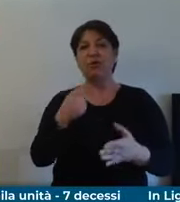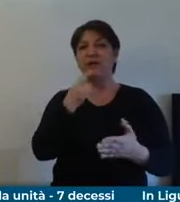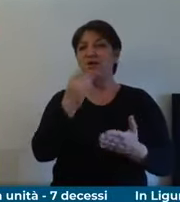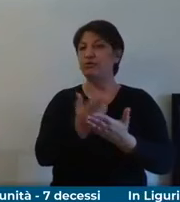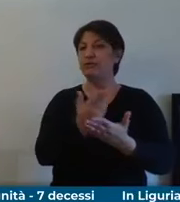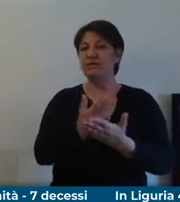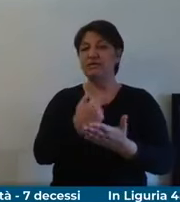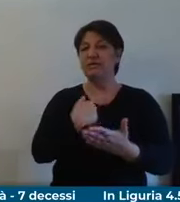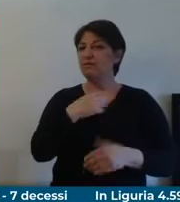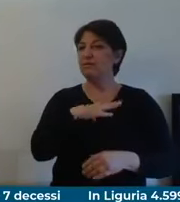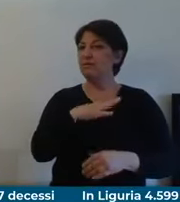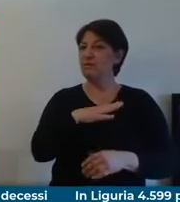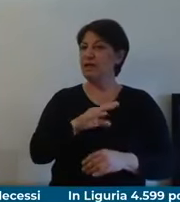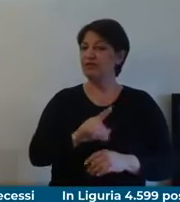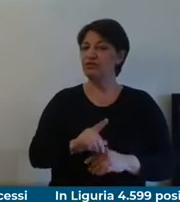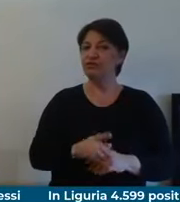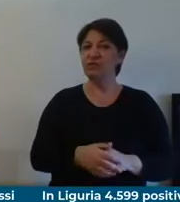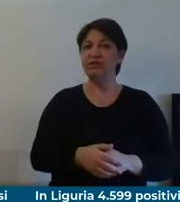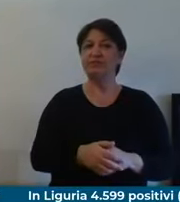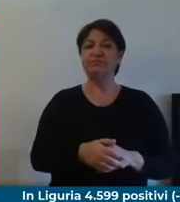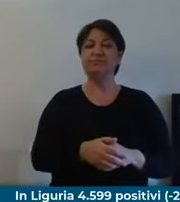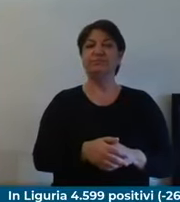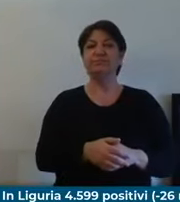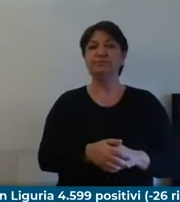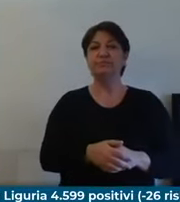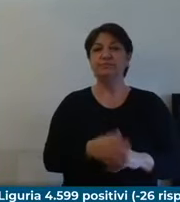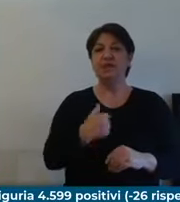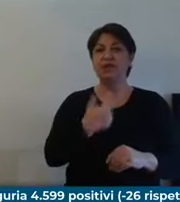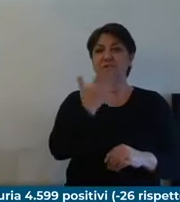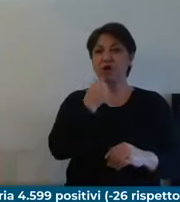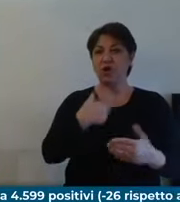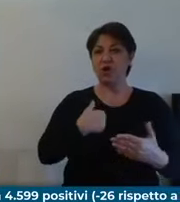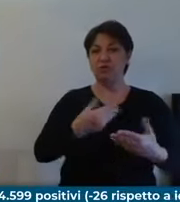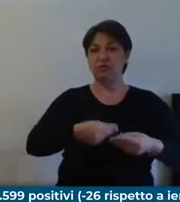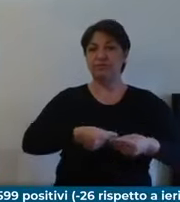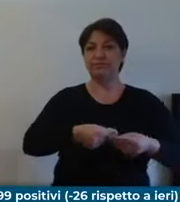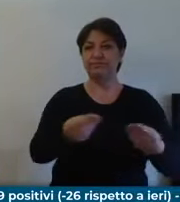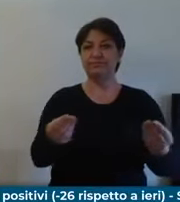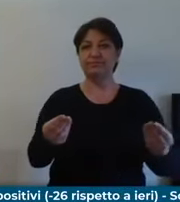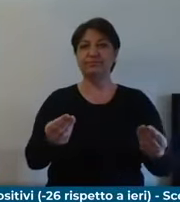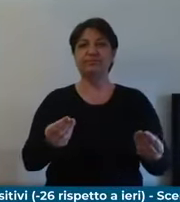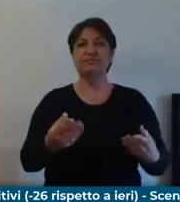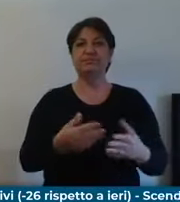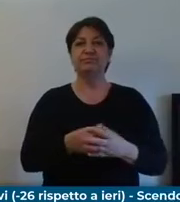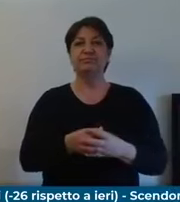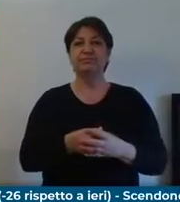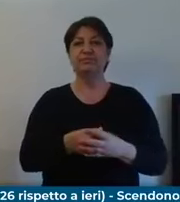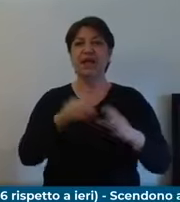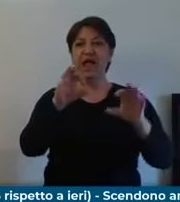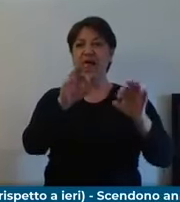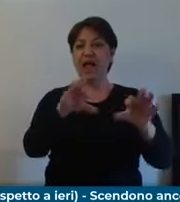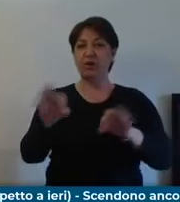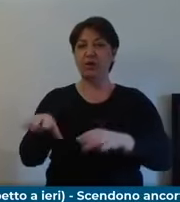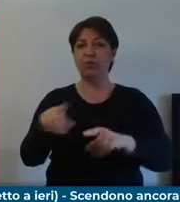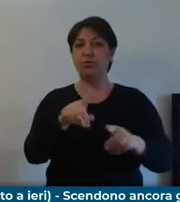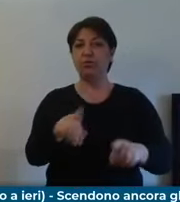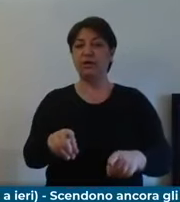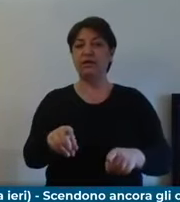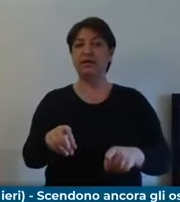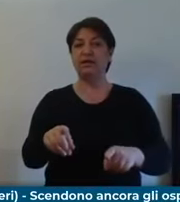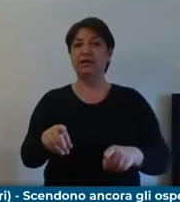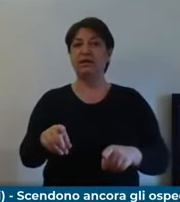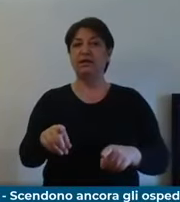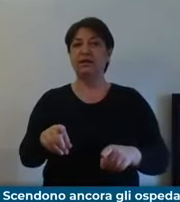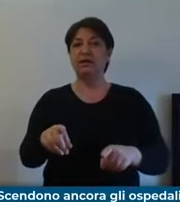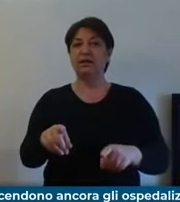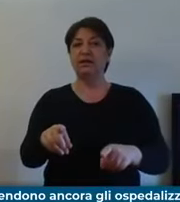veramente condividere con tutta la cittadinanza, ovvero sia, sono giunte segnalazioni, anche a livello molto alto, voglio dire, anche a